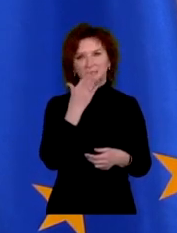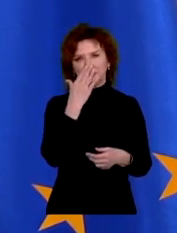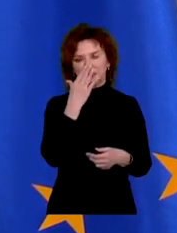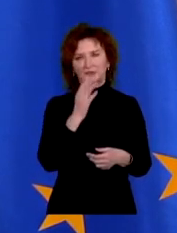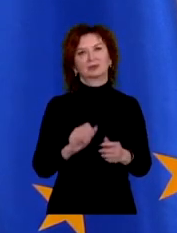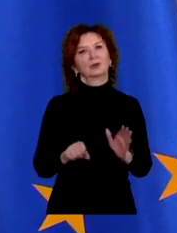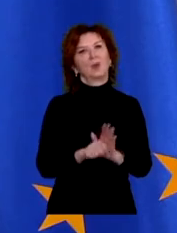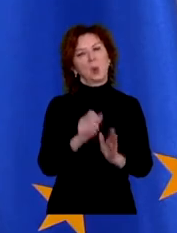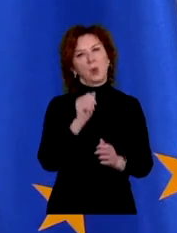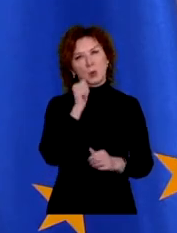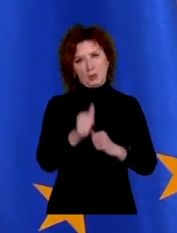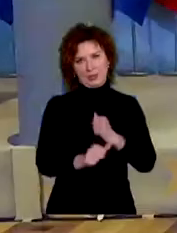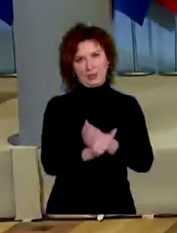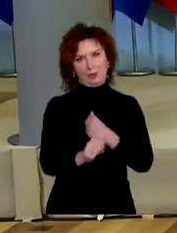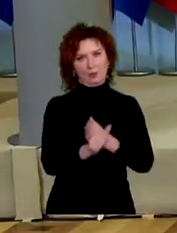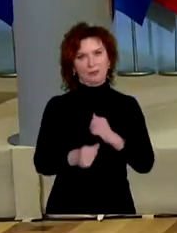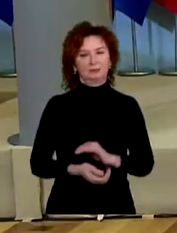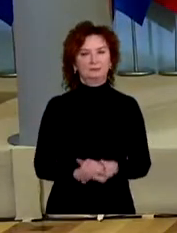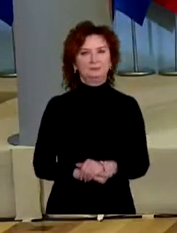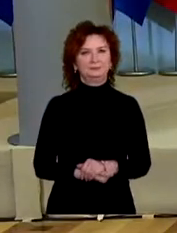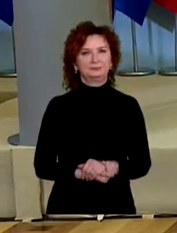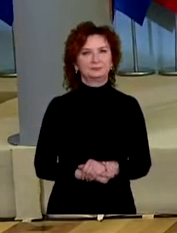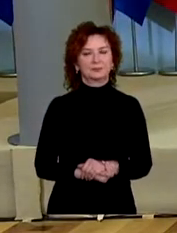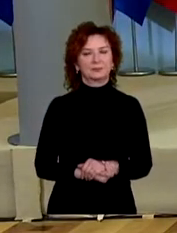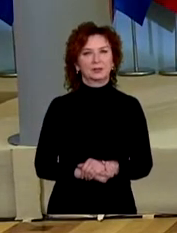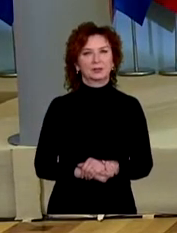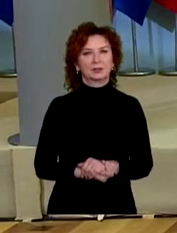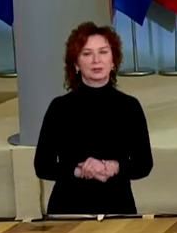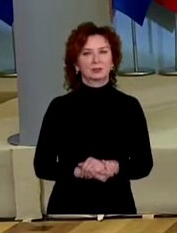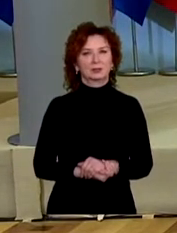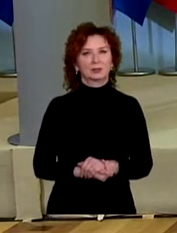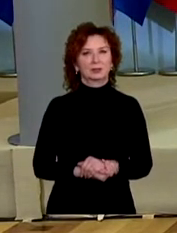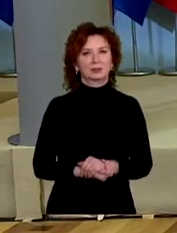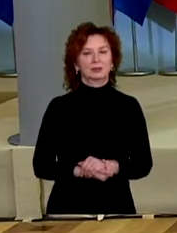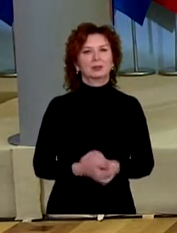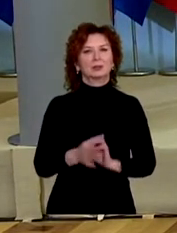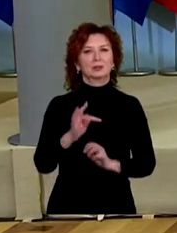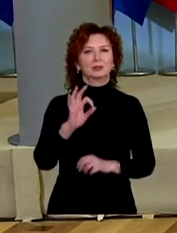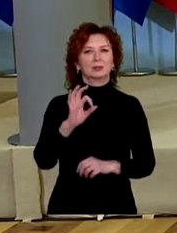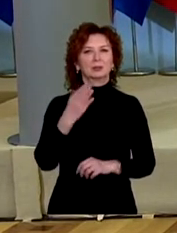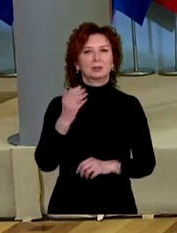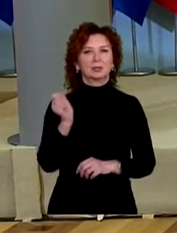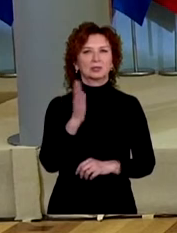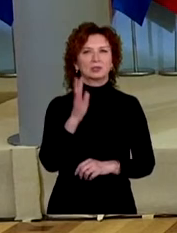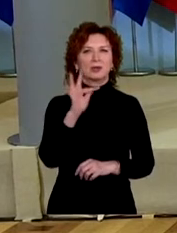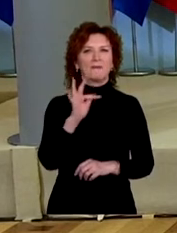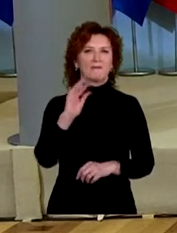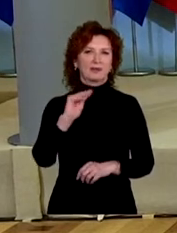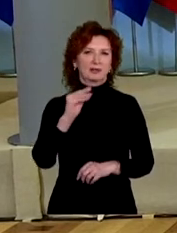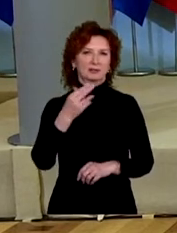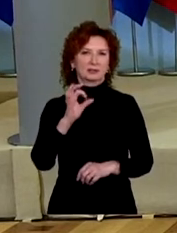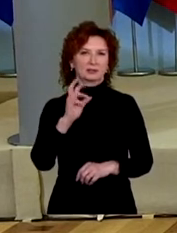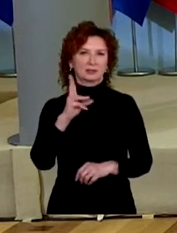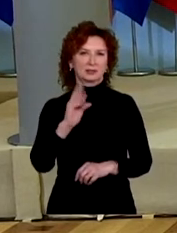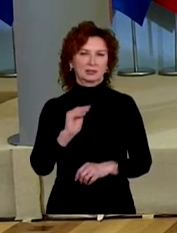do jutra. Dziękuję bardzo i bardzo proszę pan redaktor Tomasz Fęskę, TOK FM.